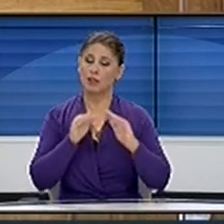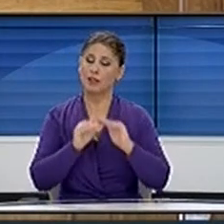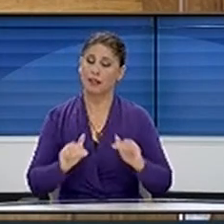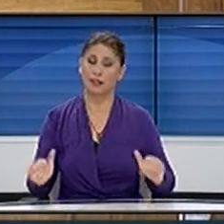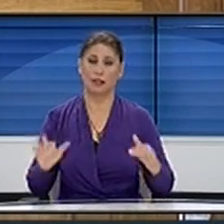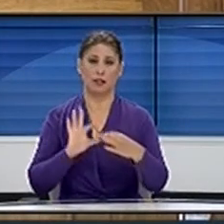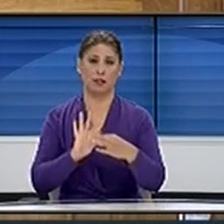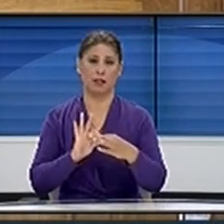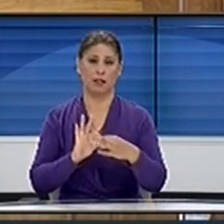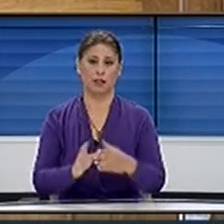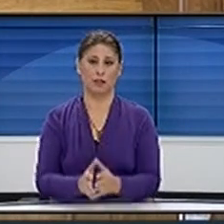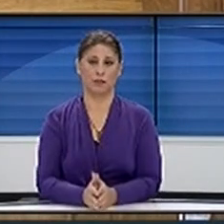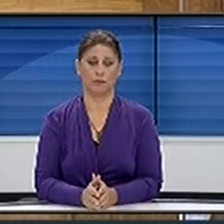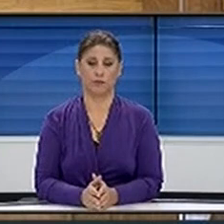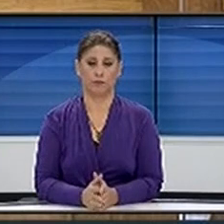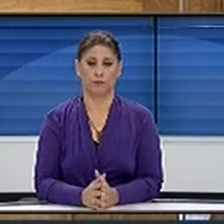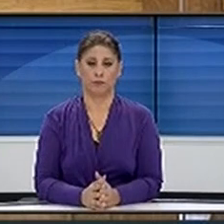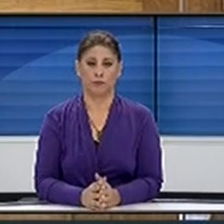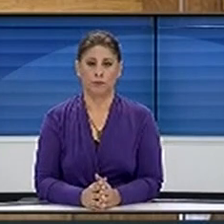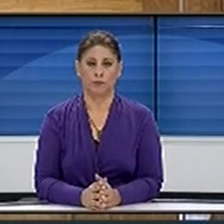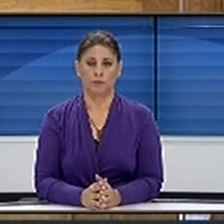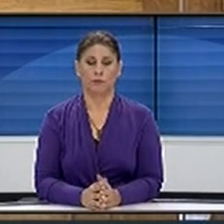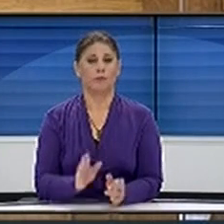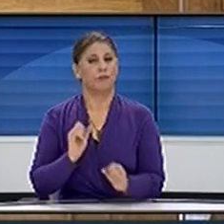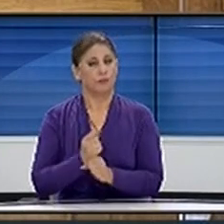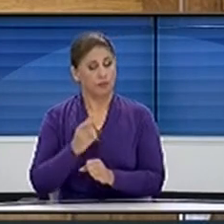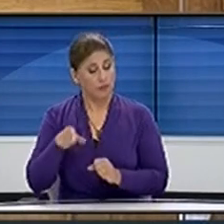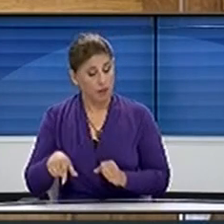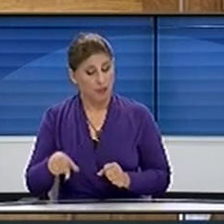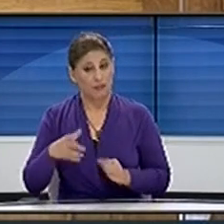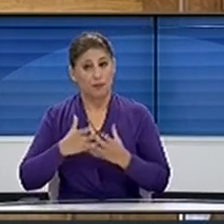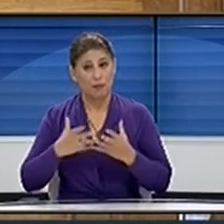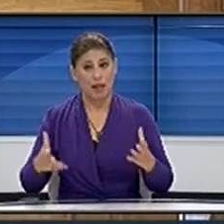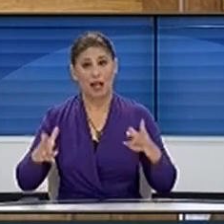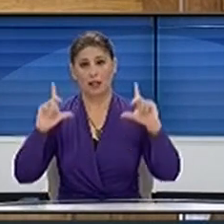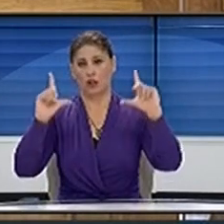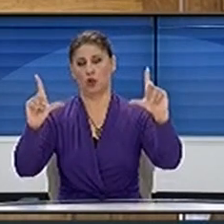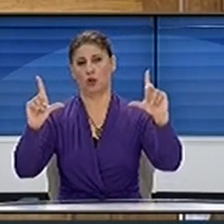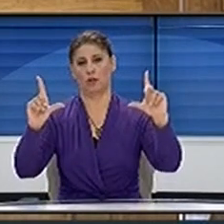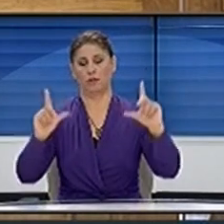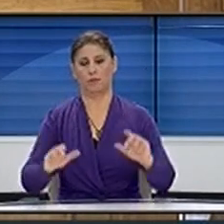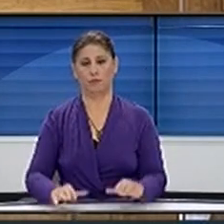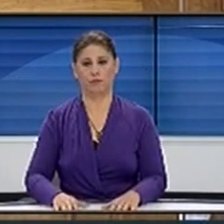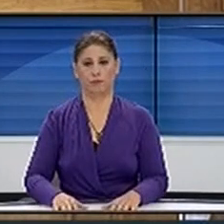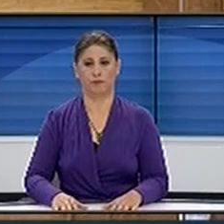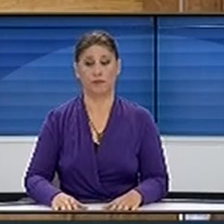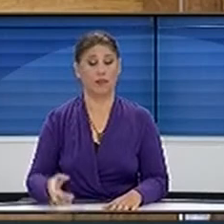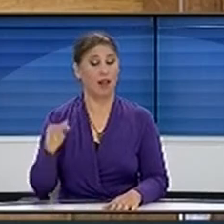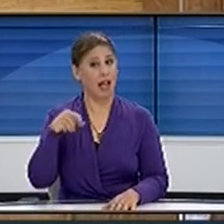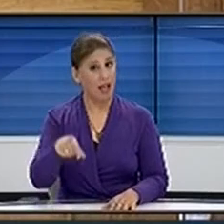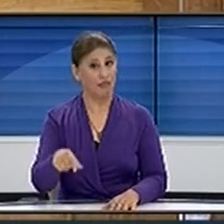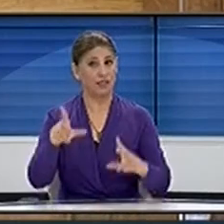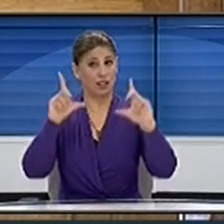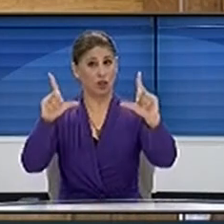συνεργασίας. Και επιμένω σε αυτήν την μεγάλη εικόνα, γιατί αυτή είναι τελικά